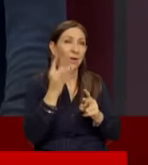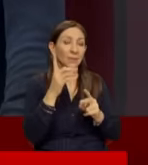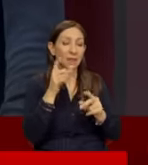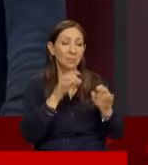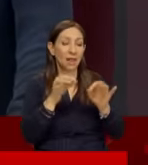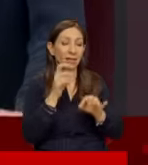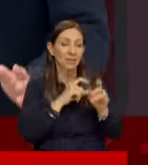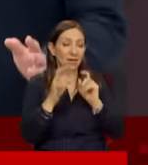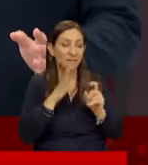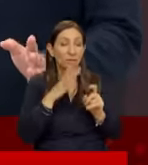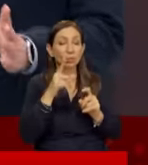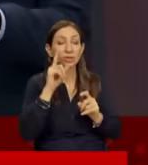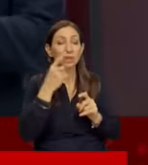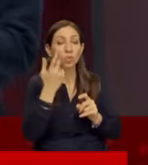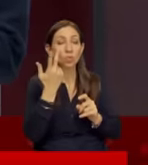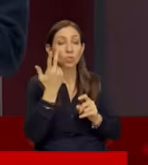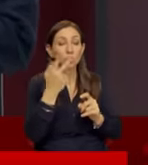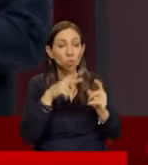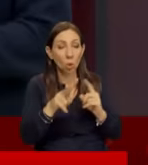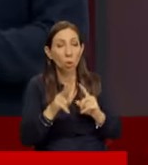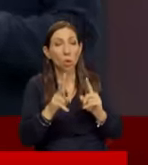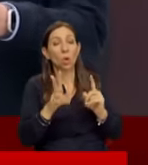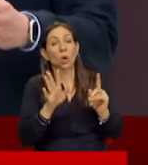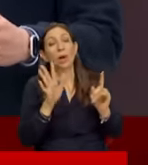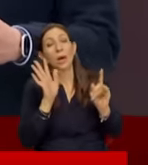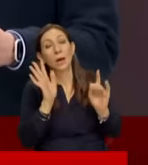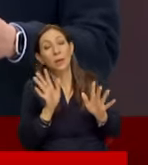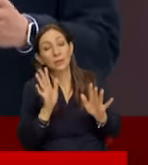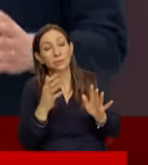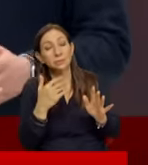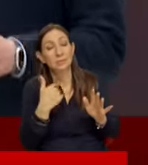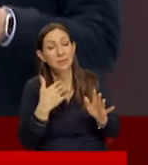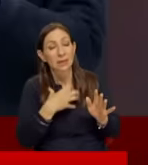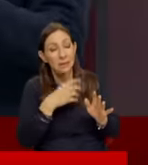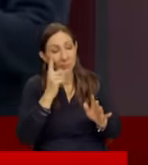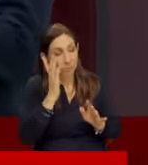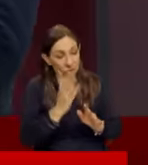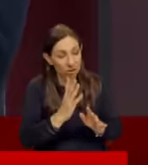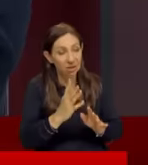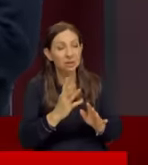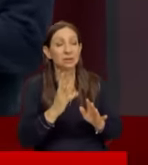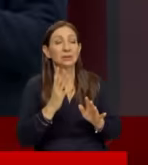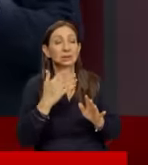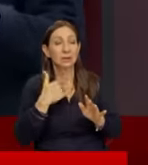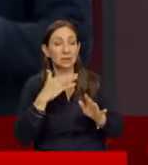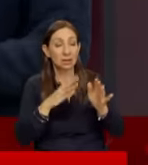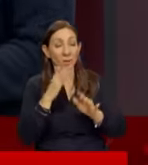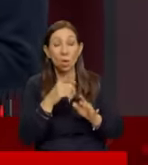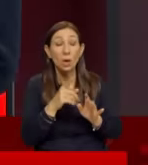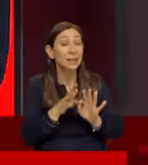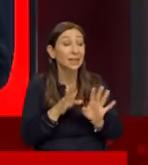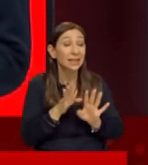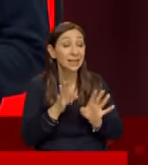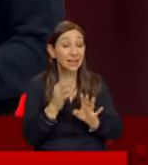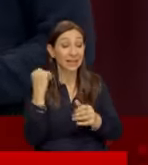stratejik hata yapılmış. Bu sadece şey değil. Üçüncü yol aman biz özü işte, başımıza gireceğiz. Özü başımıza gireceğiz. Kantara çıkacağız. Yok öyle değil.